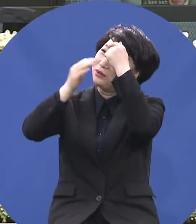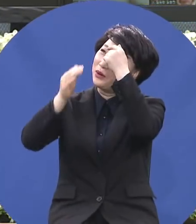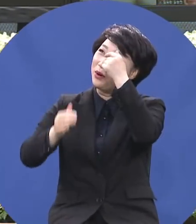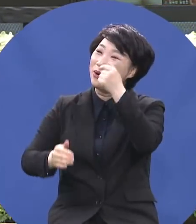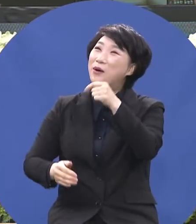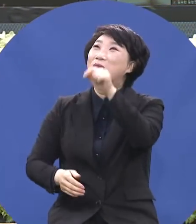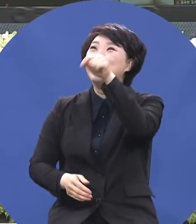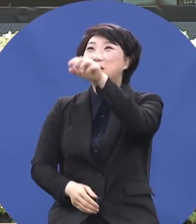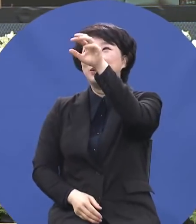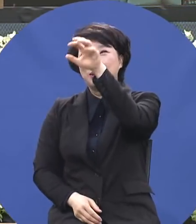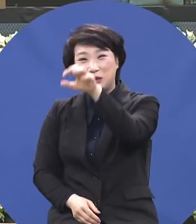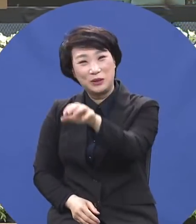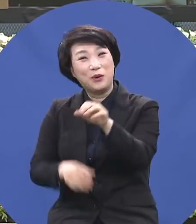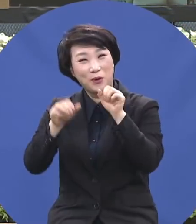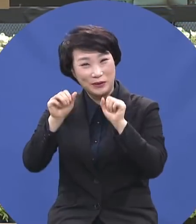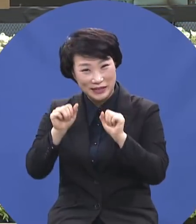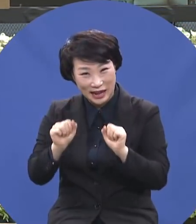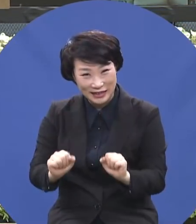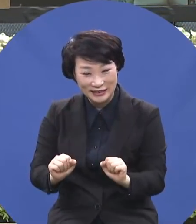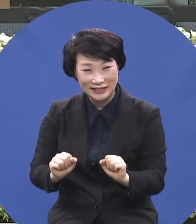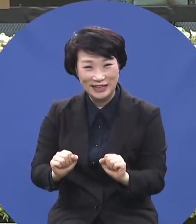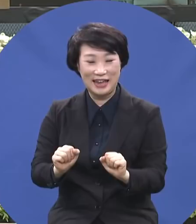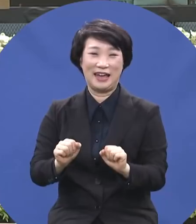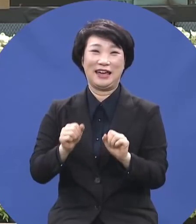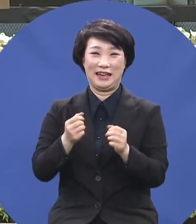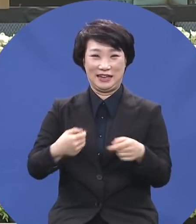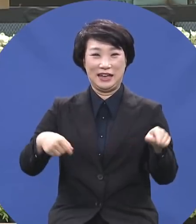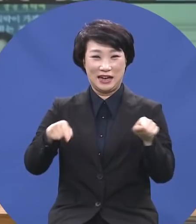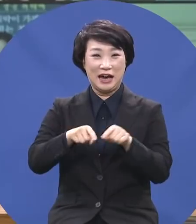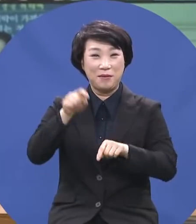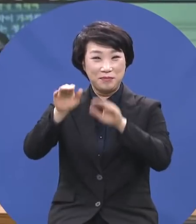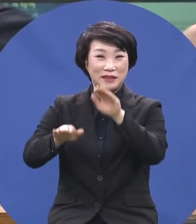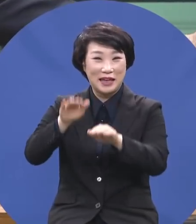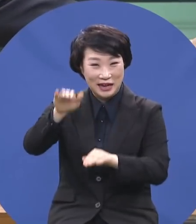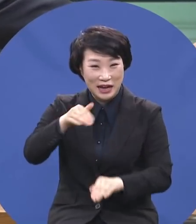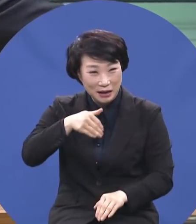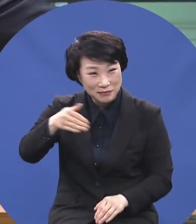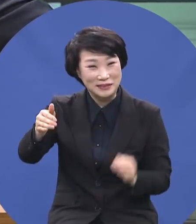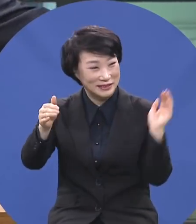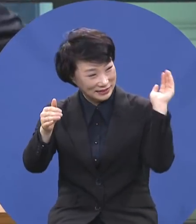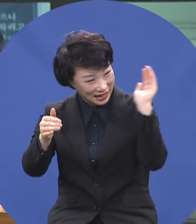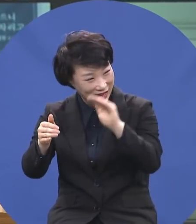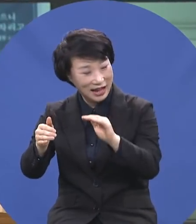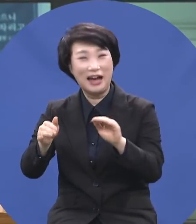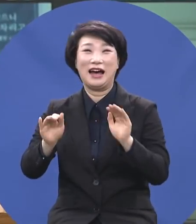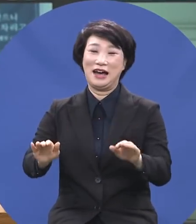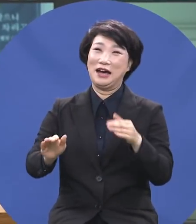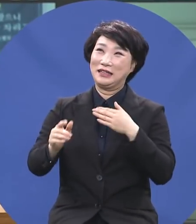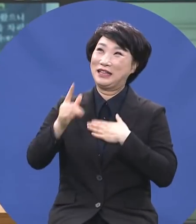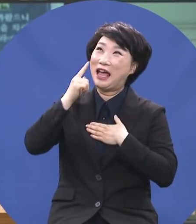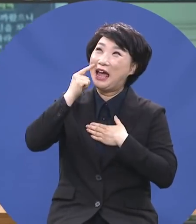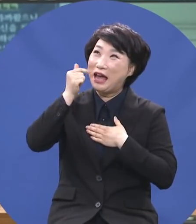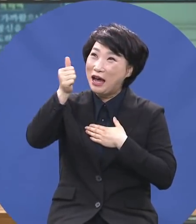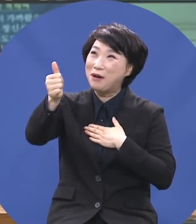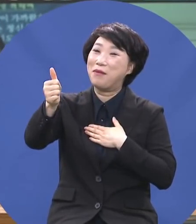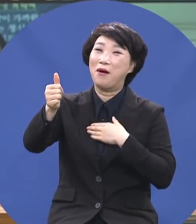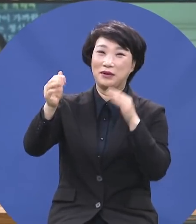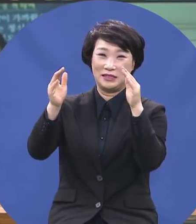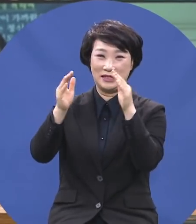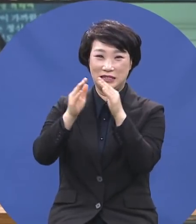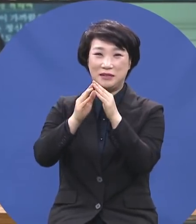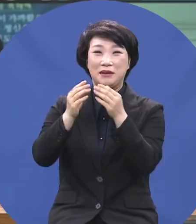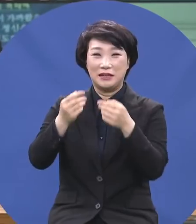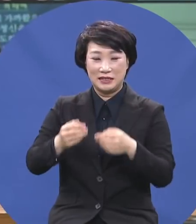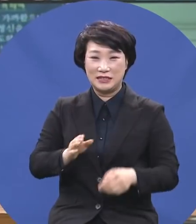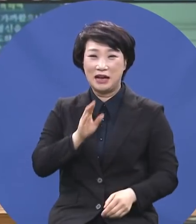앞서간 성도 그곳에 있네. 함께 갑시다 내